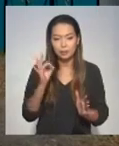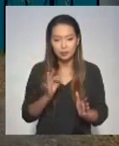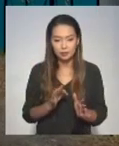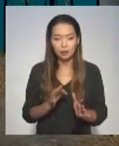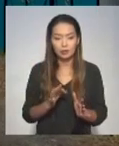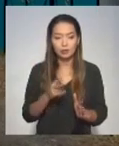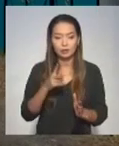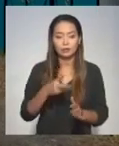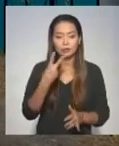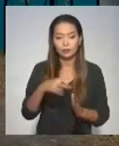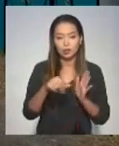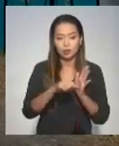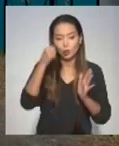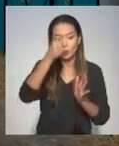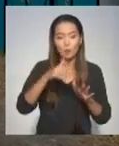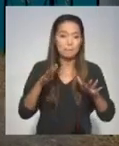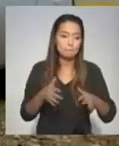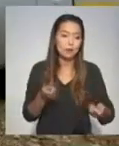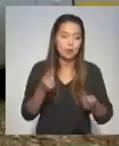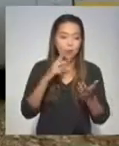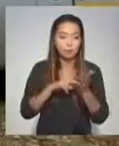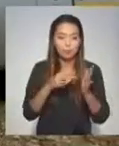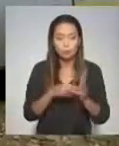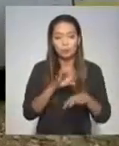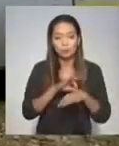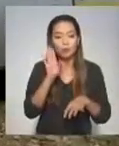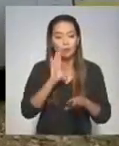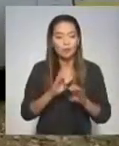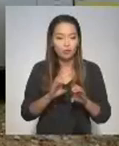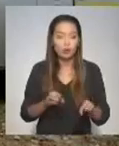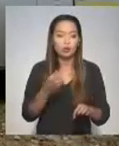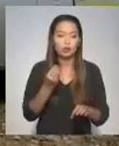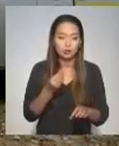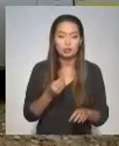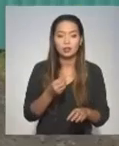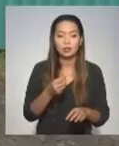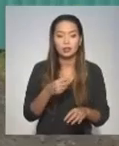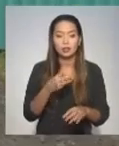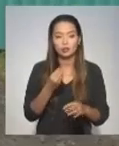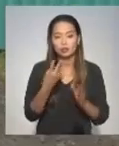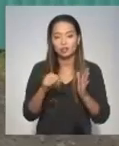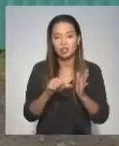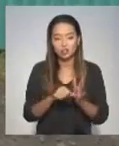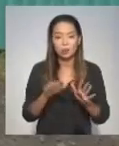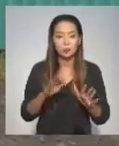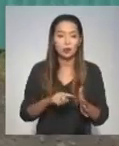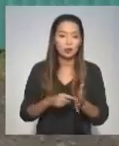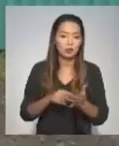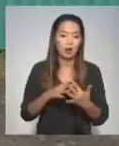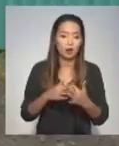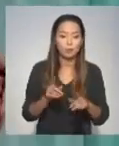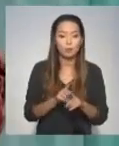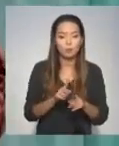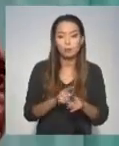До 2026 года местные власти намерены провести воду еще в 226 населенных пунктов. Войдет ли в их число